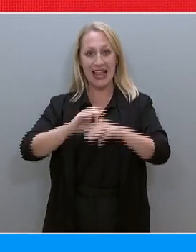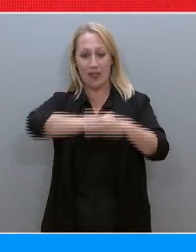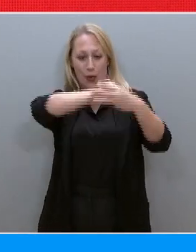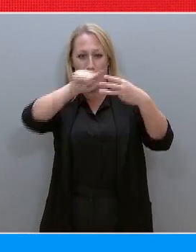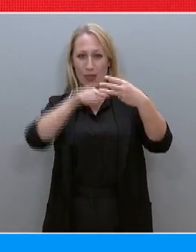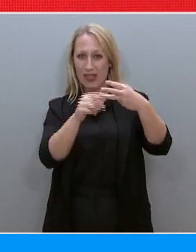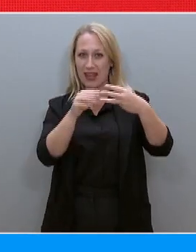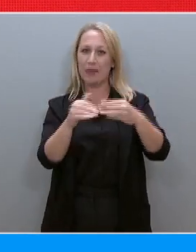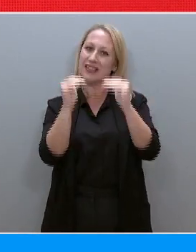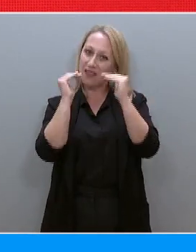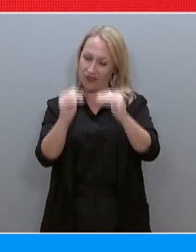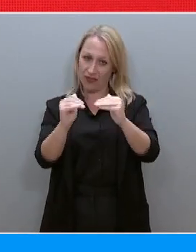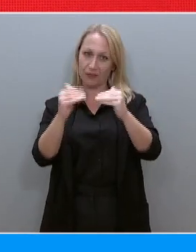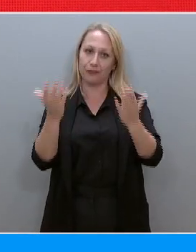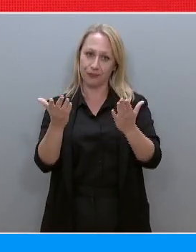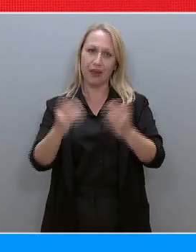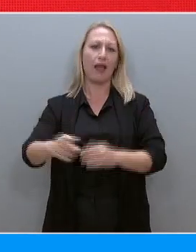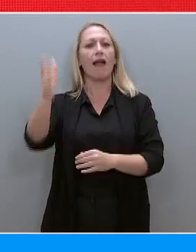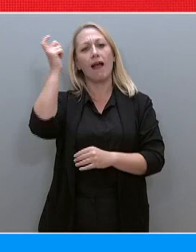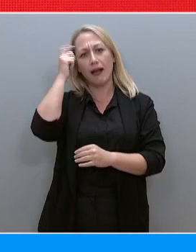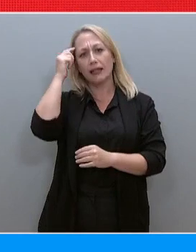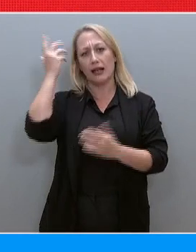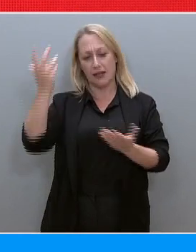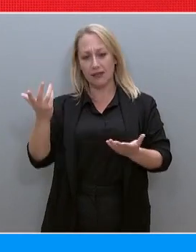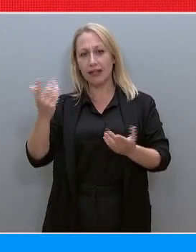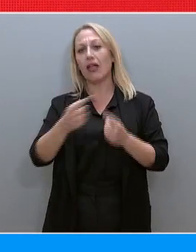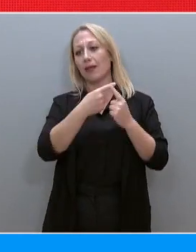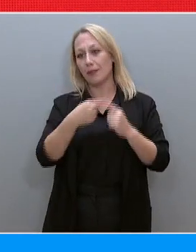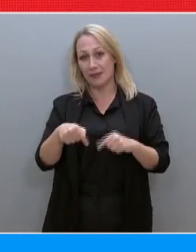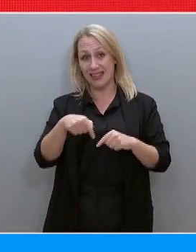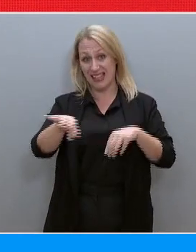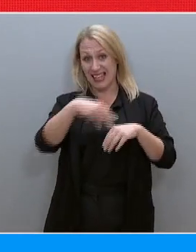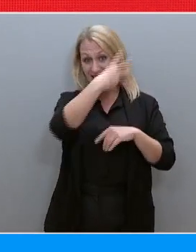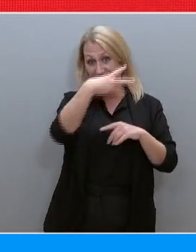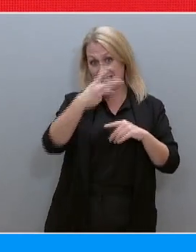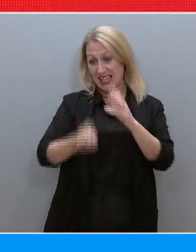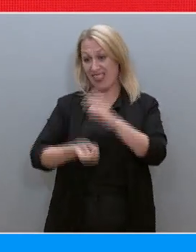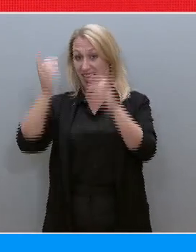κύριε Λιβιτσάνου. Και καταλαβαίνετε πόσο διαφορετικό είναι στη σύλληψή του,